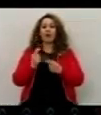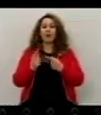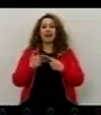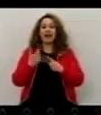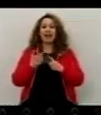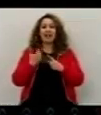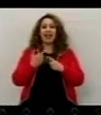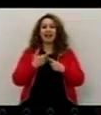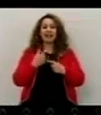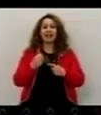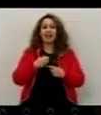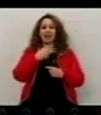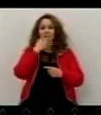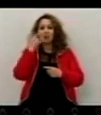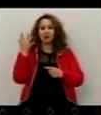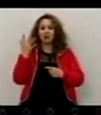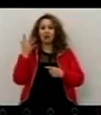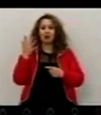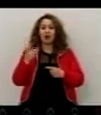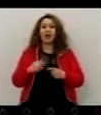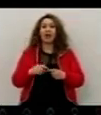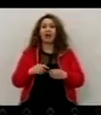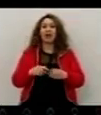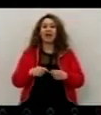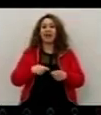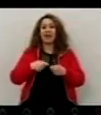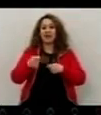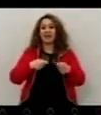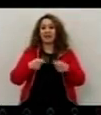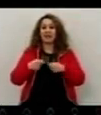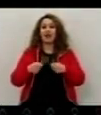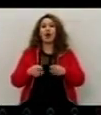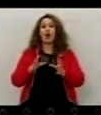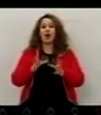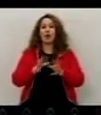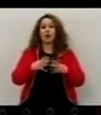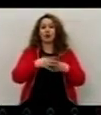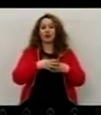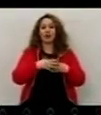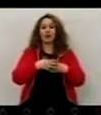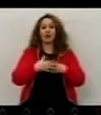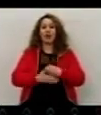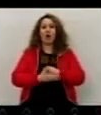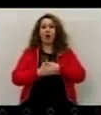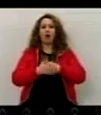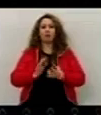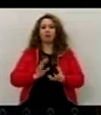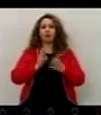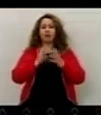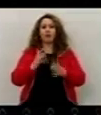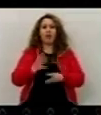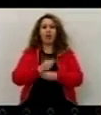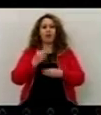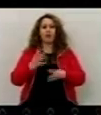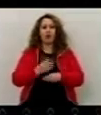النوعية والكمية والتحويل والتعليب والتسويق والتخزين، وتحفيز النشاطات المرتبطة بها كالتكوين